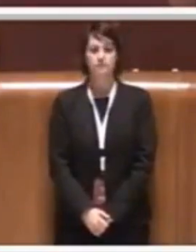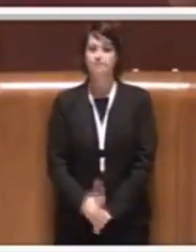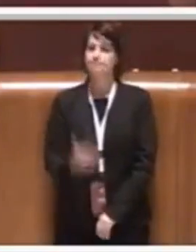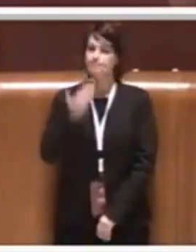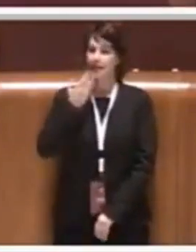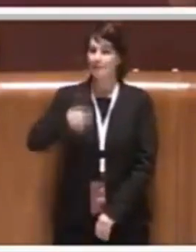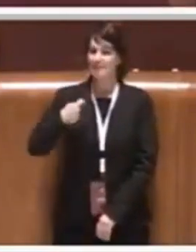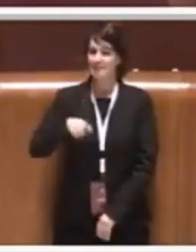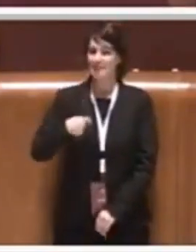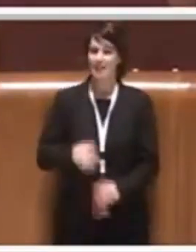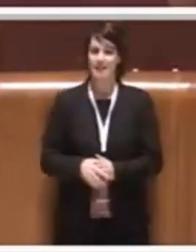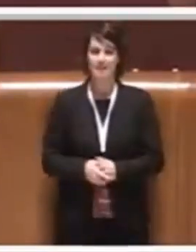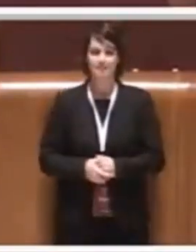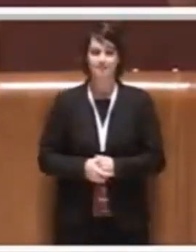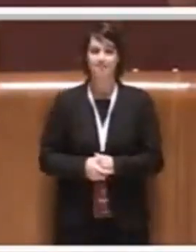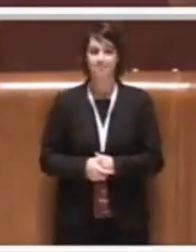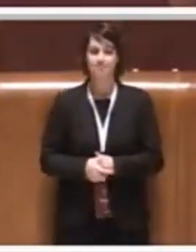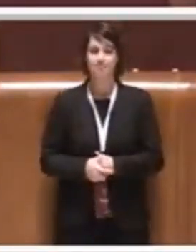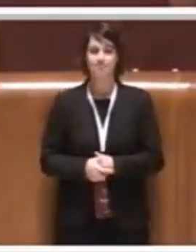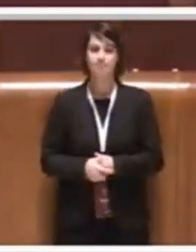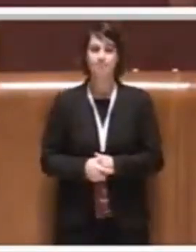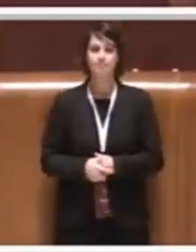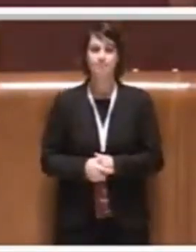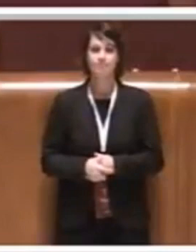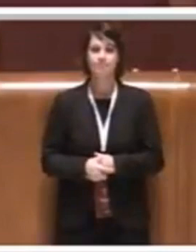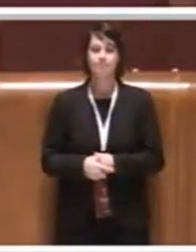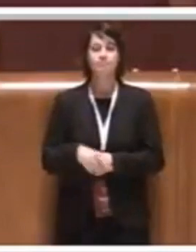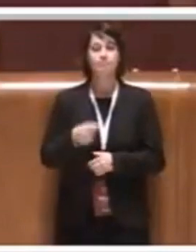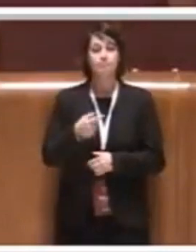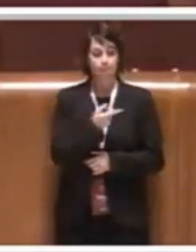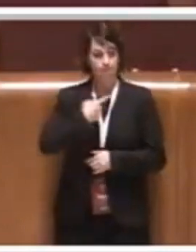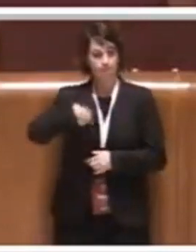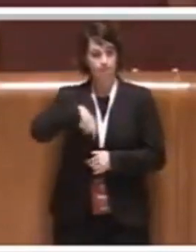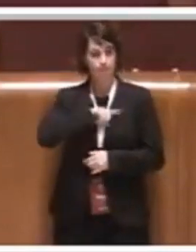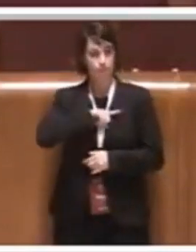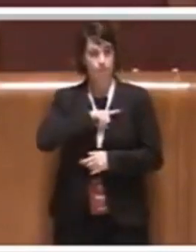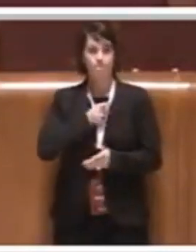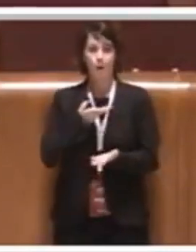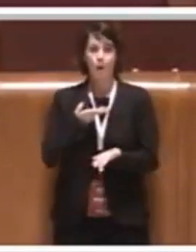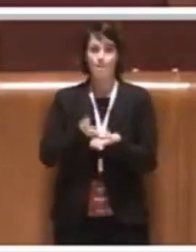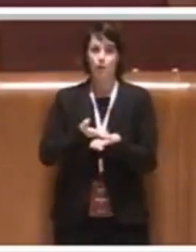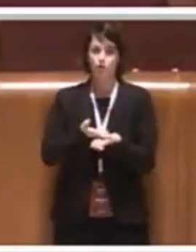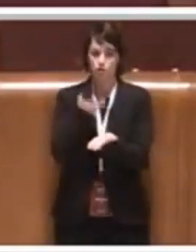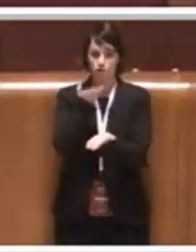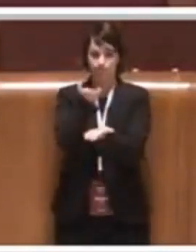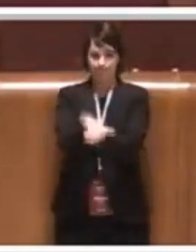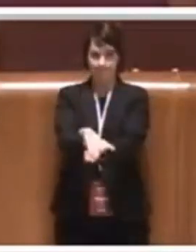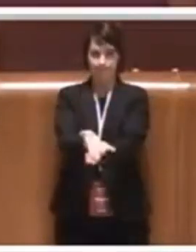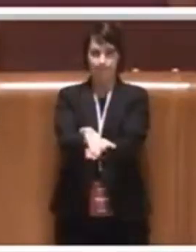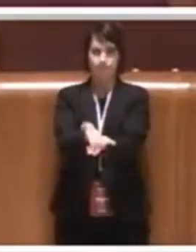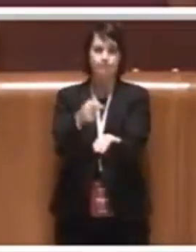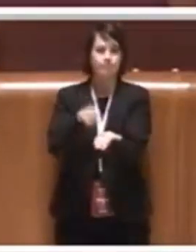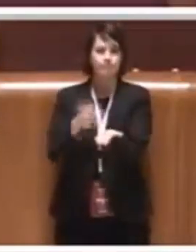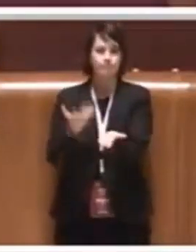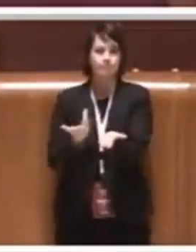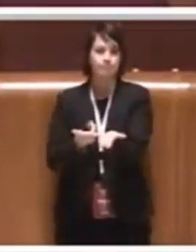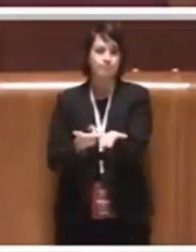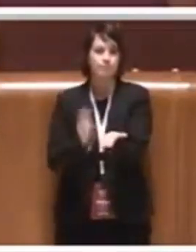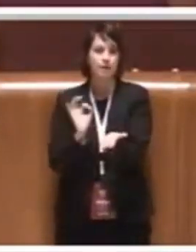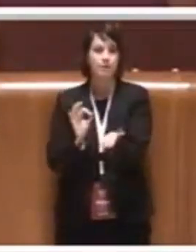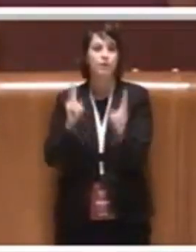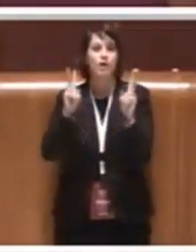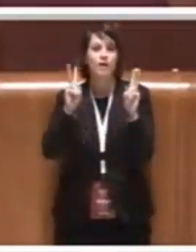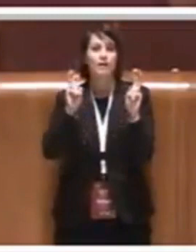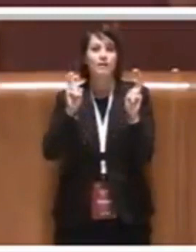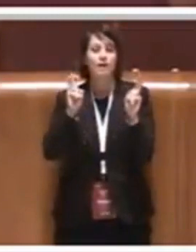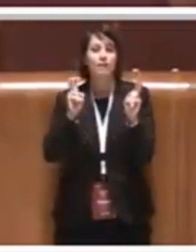Grazie Presidente. Abbiamo presentato questa mozione che riguarda il tema delle